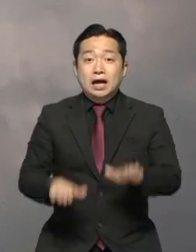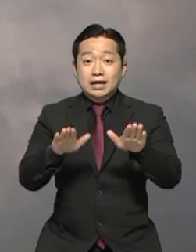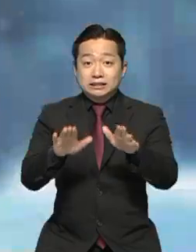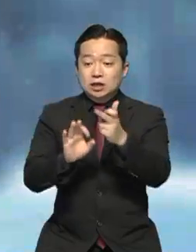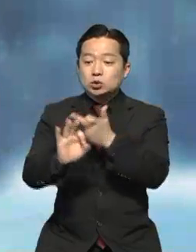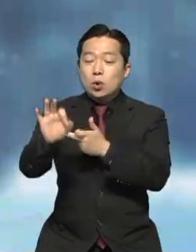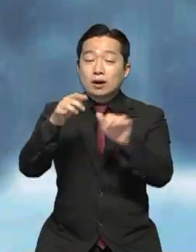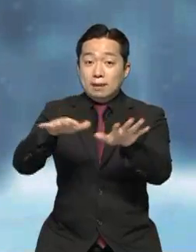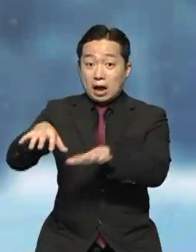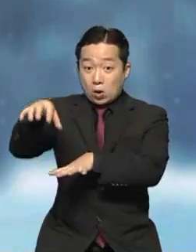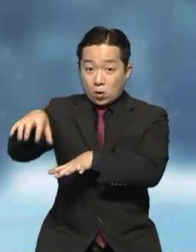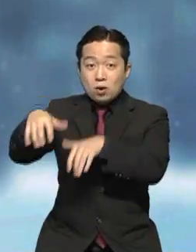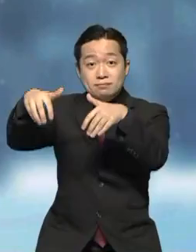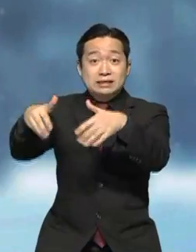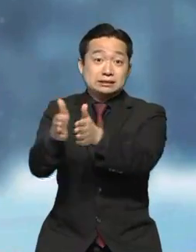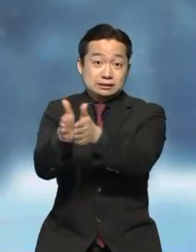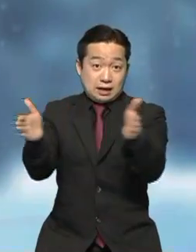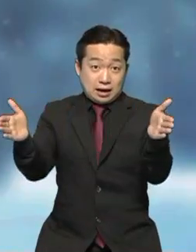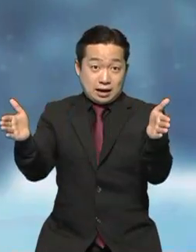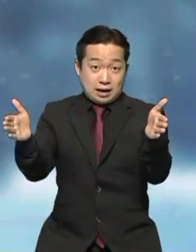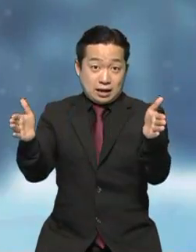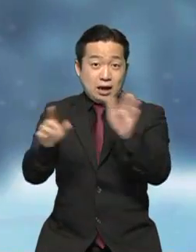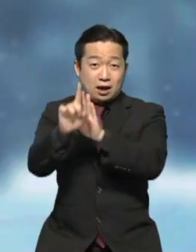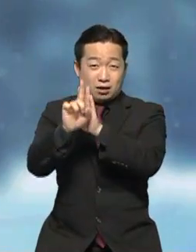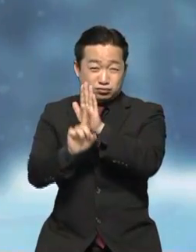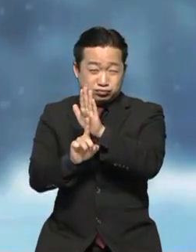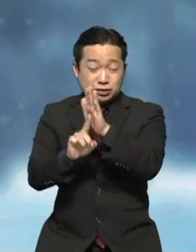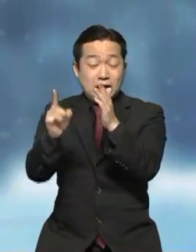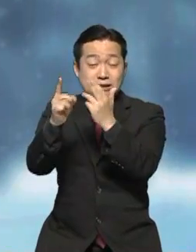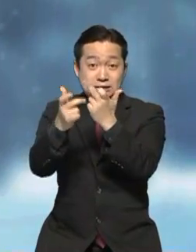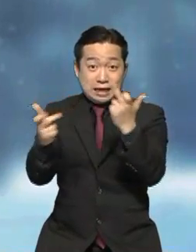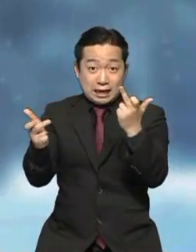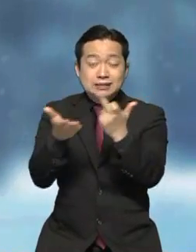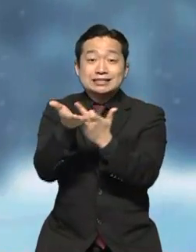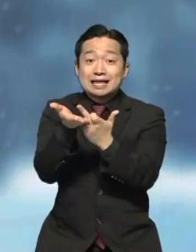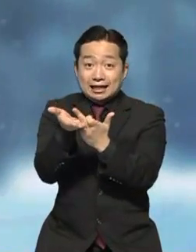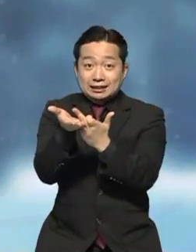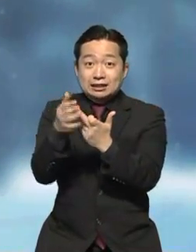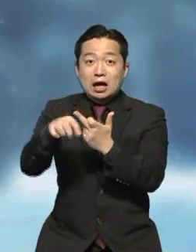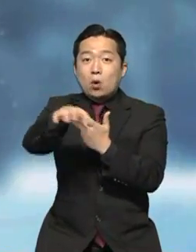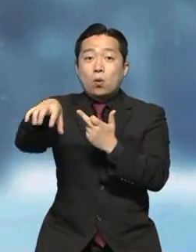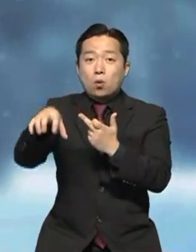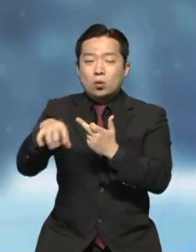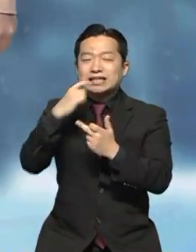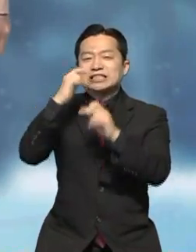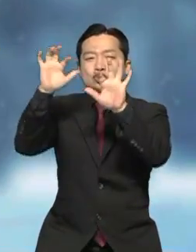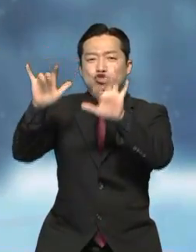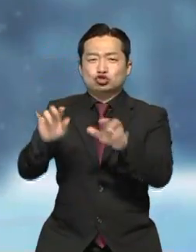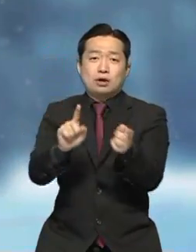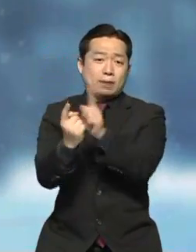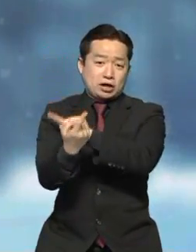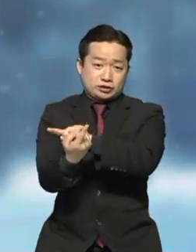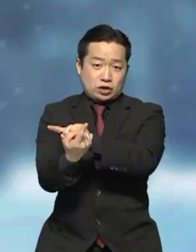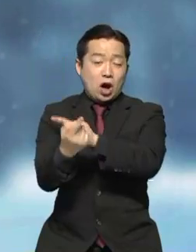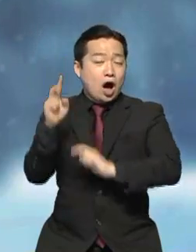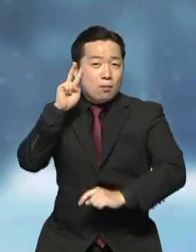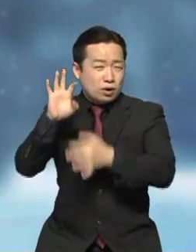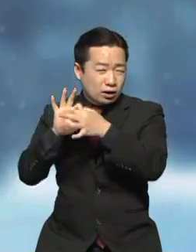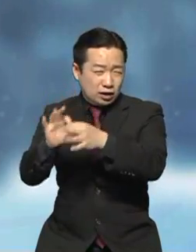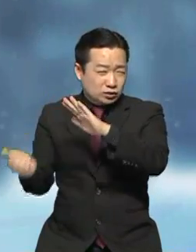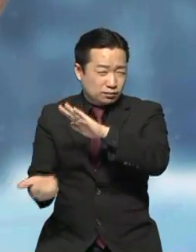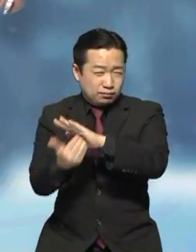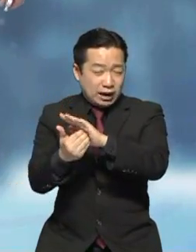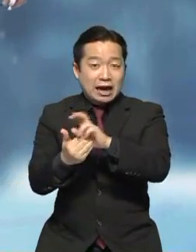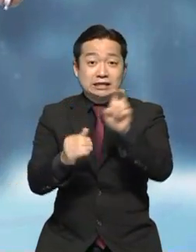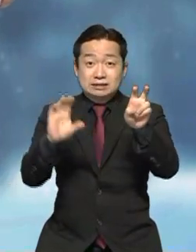동해안 지방부터 비가 시작됐습니다. 기온이 낮은 강원도 산지는 차츰 눈으로 바뀌면서 내일 모레까지 최고 20cm에